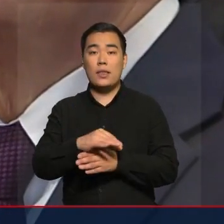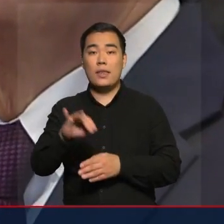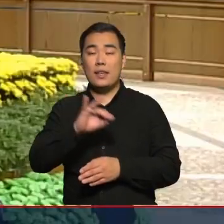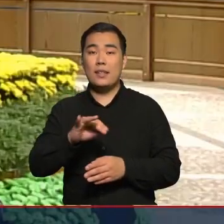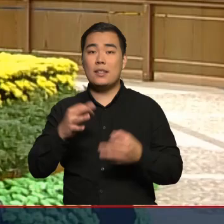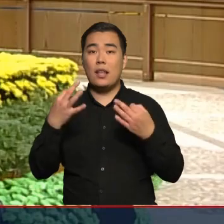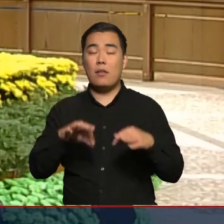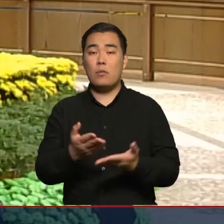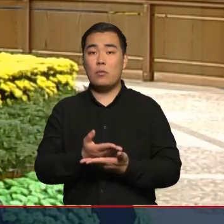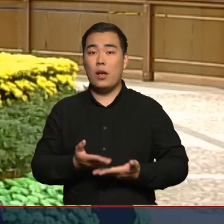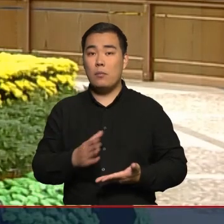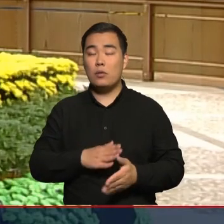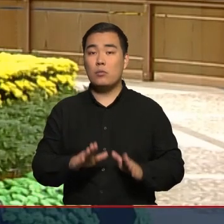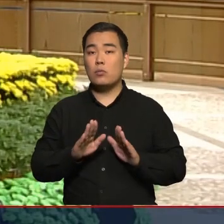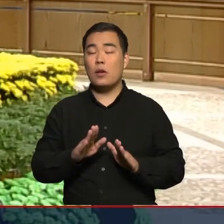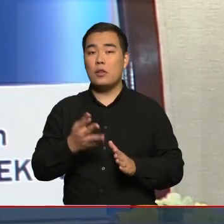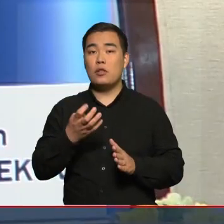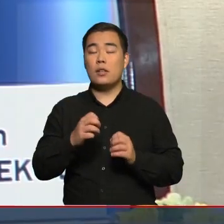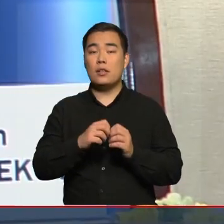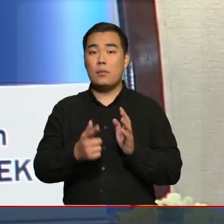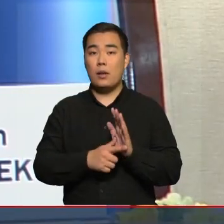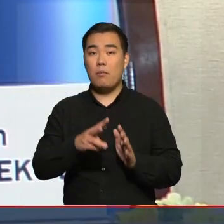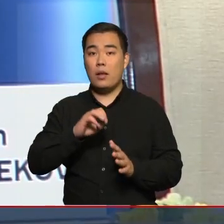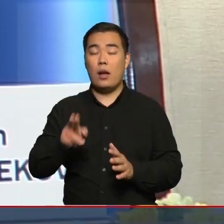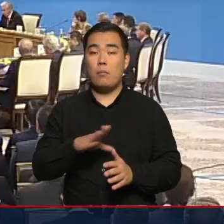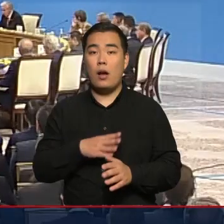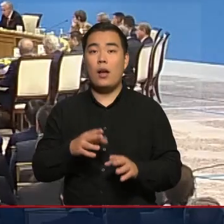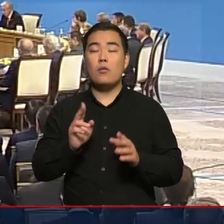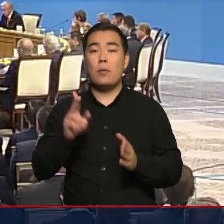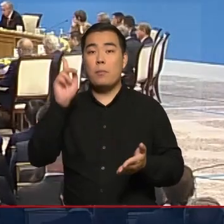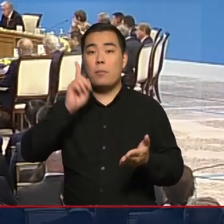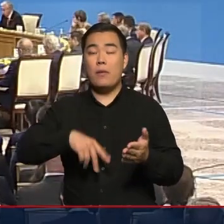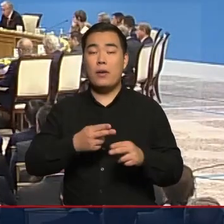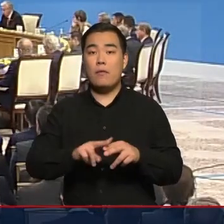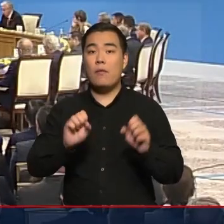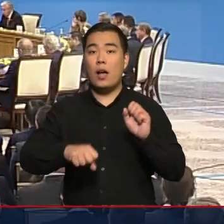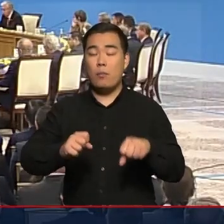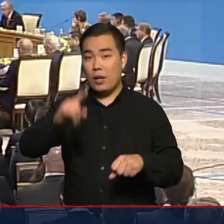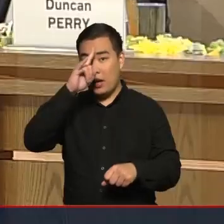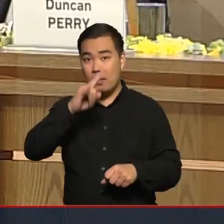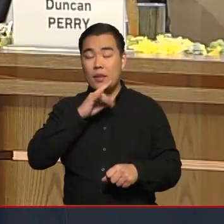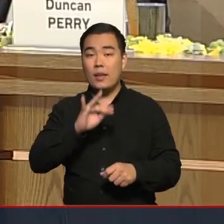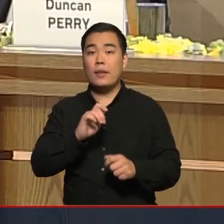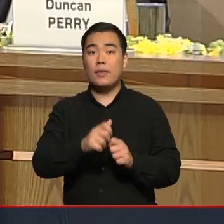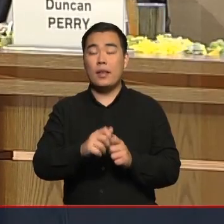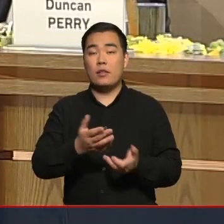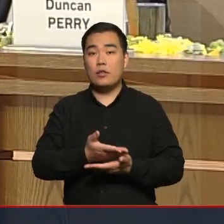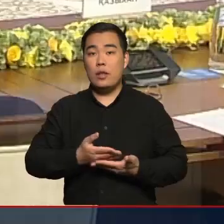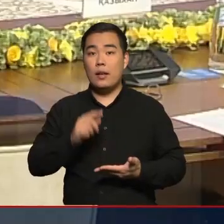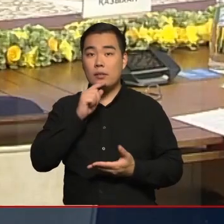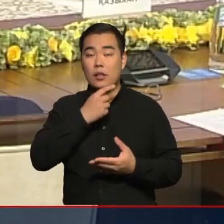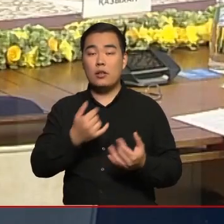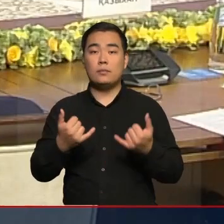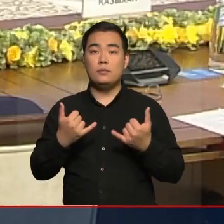Независимости нам удалось привлечь 417 млрд и те кто поверил в потенциал Казахстана и вложил средства в нашу экономику